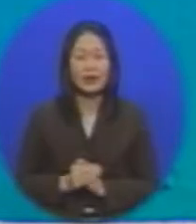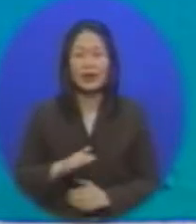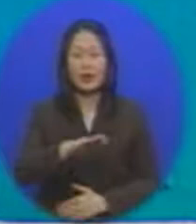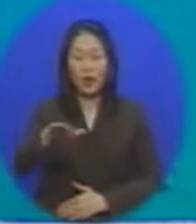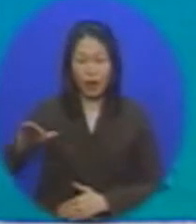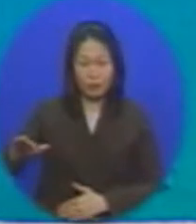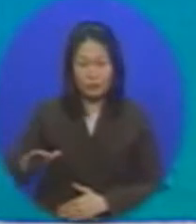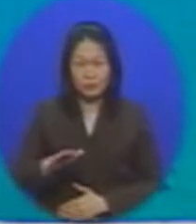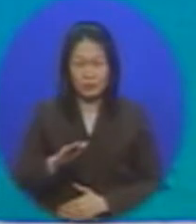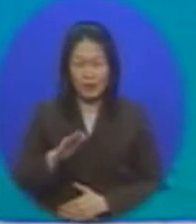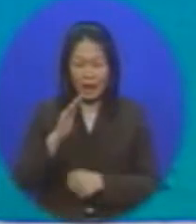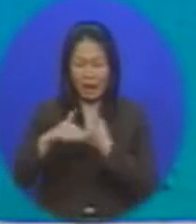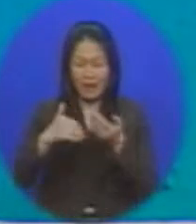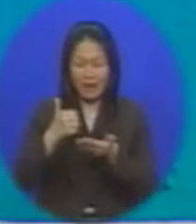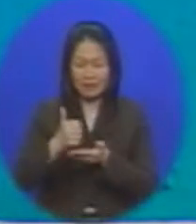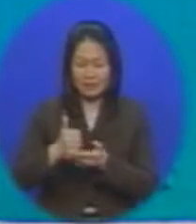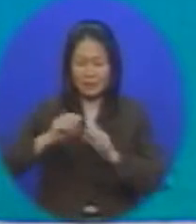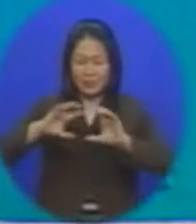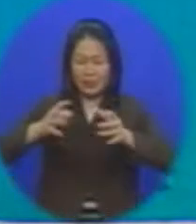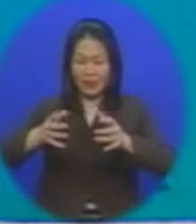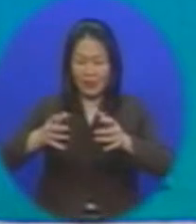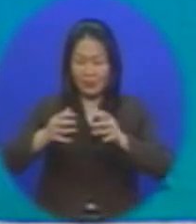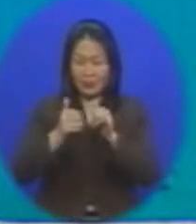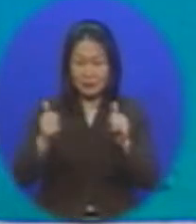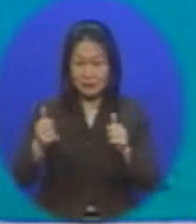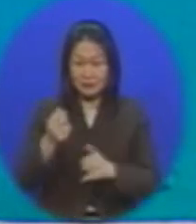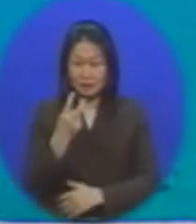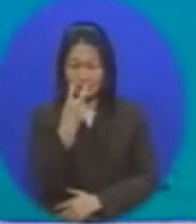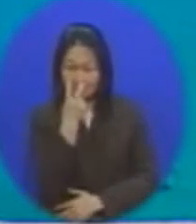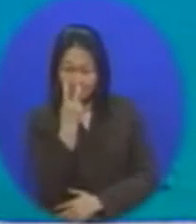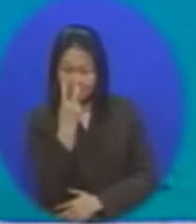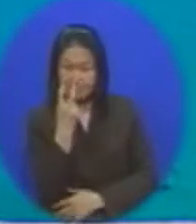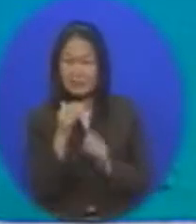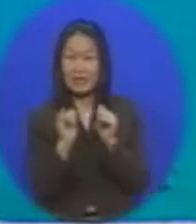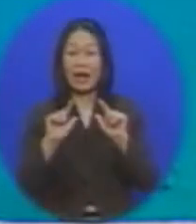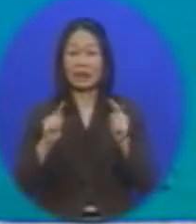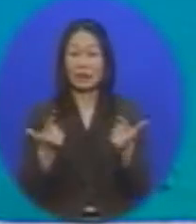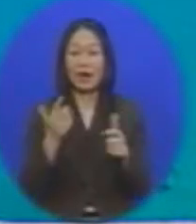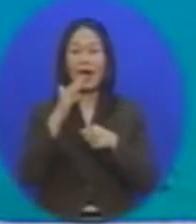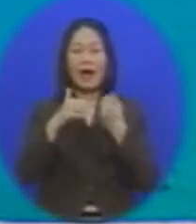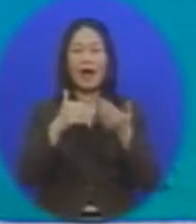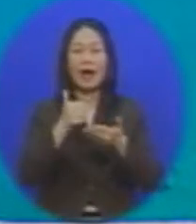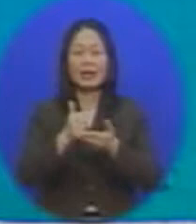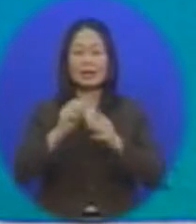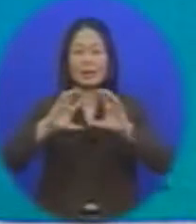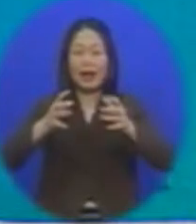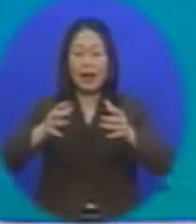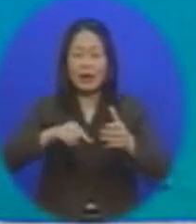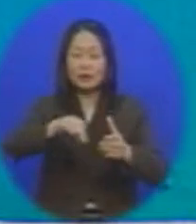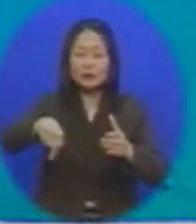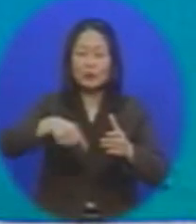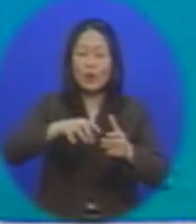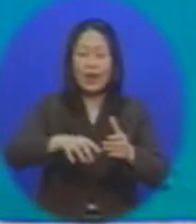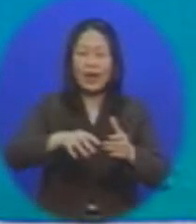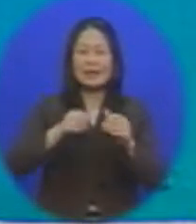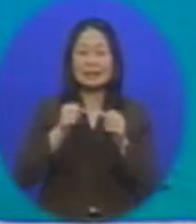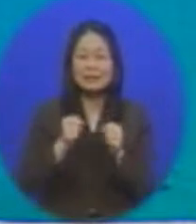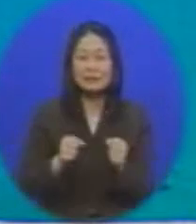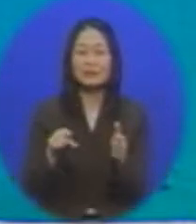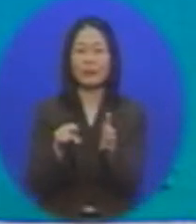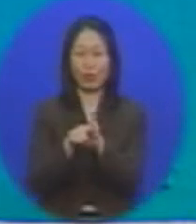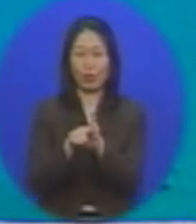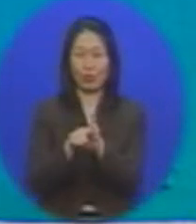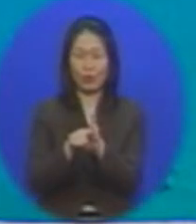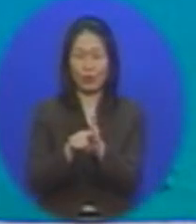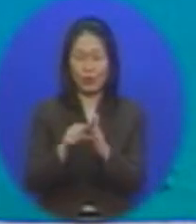여러분들은 그 하나님의 나라 백성들을 지켜보는 자가 아니고 그 하나님의 나라 백성 무리 속에 있음을 믿고